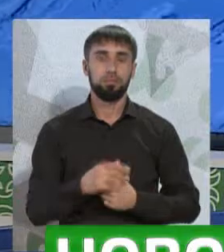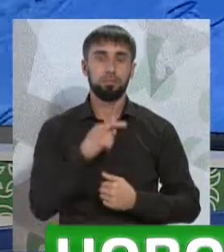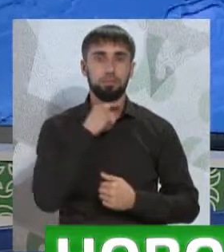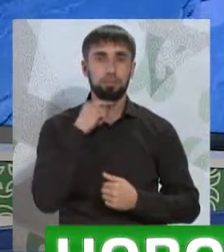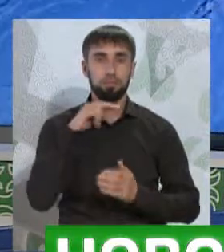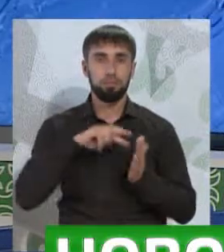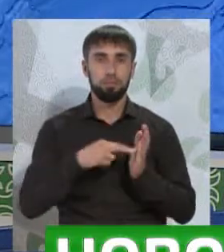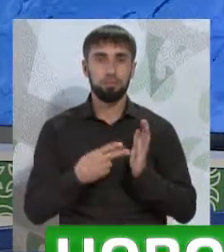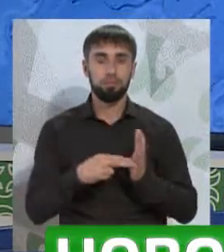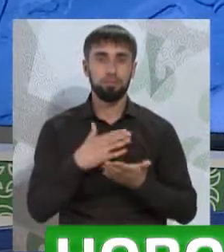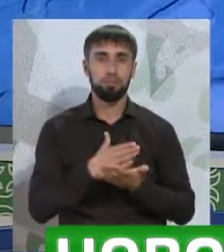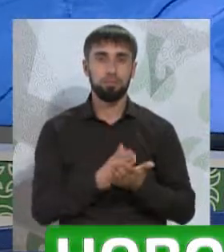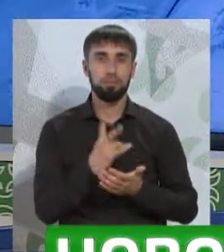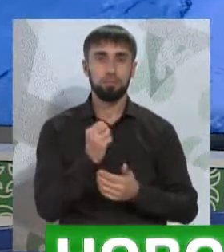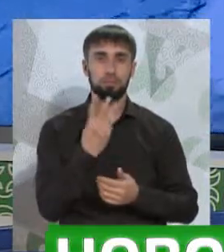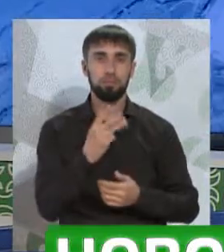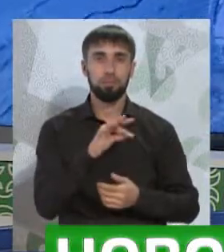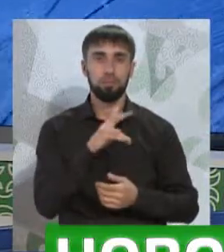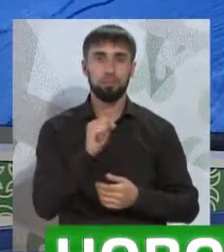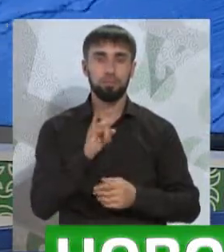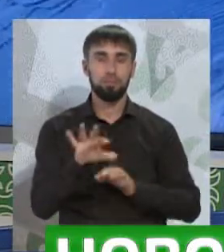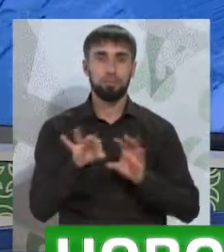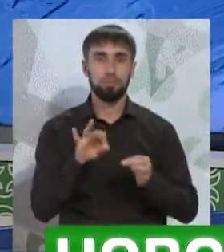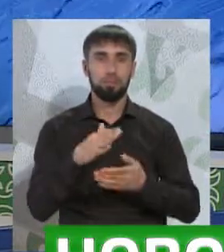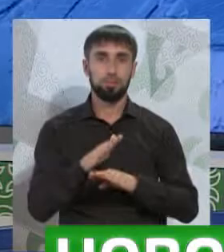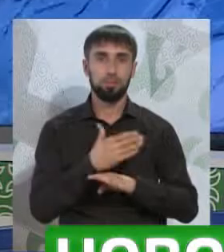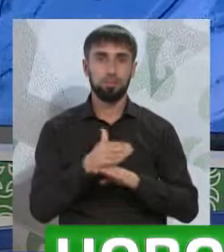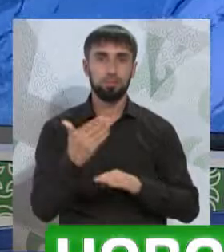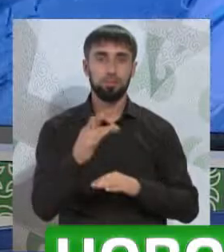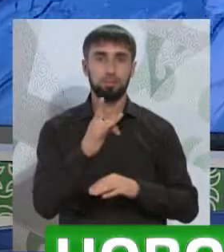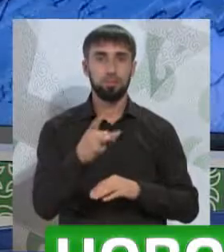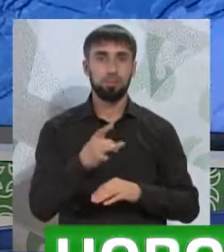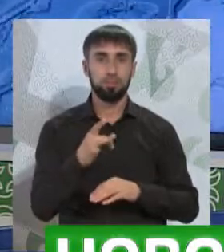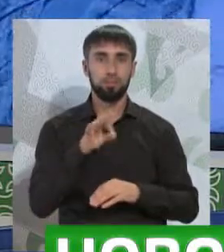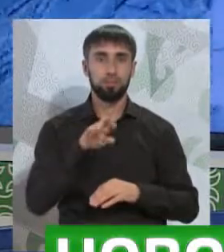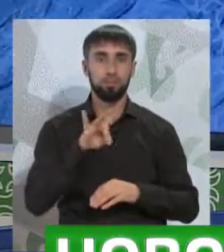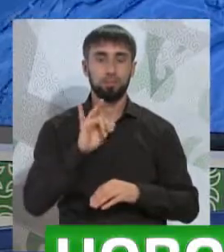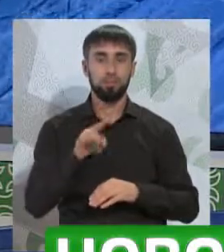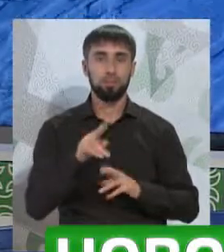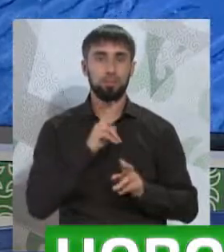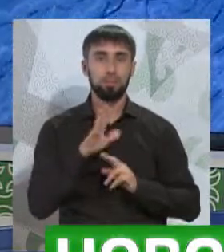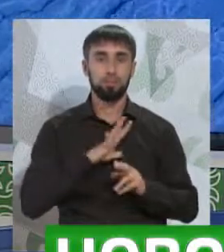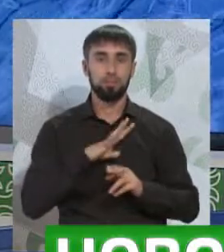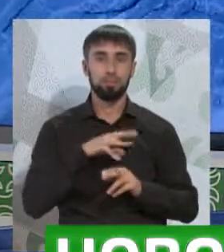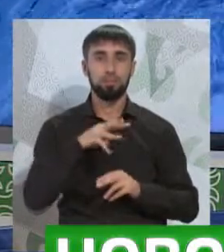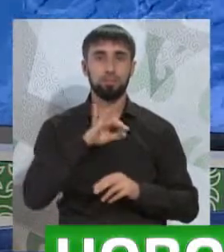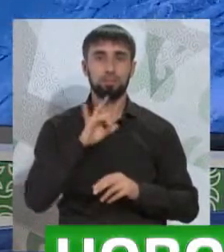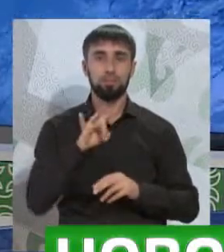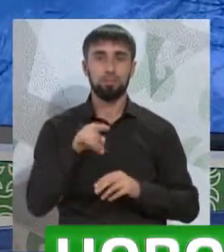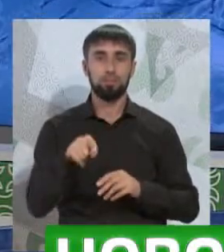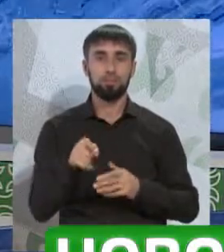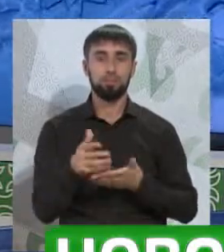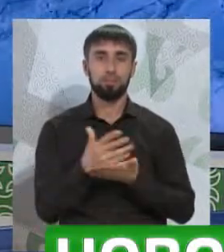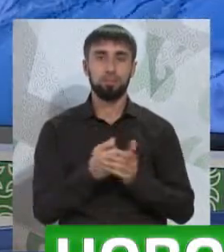Ингушетию планируют разделить на три зоны и отобрать для каждой отдельного регионального оператора. Тему обращения с твердыми коммунальными отходами обсудили